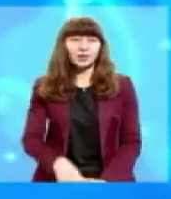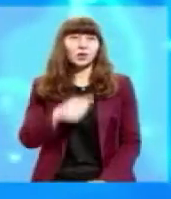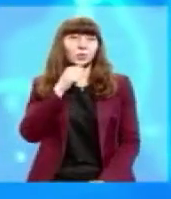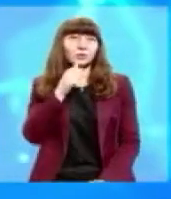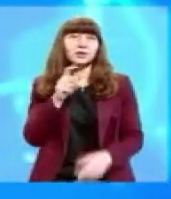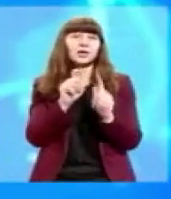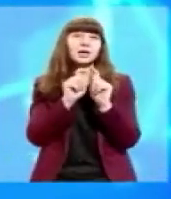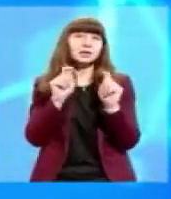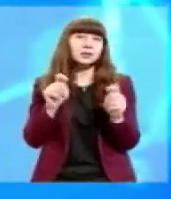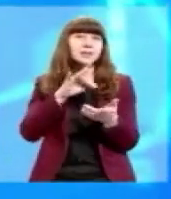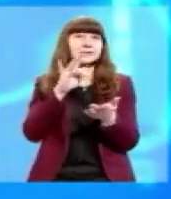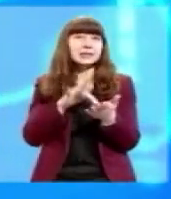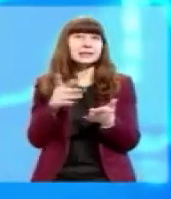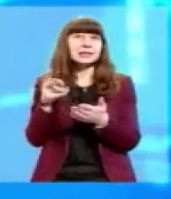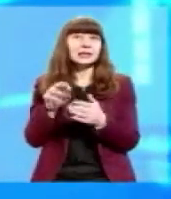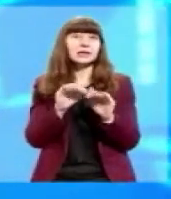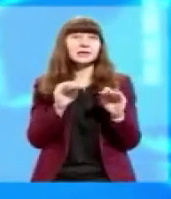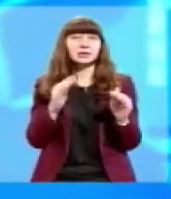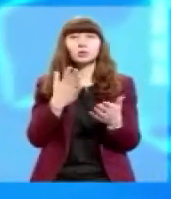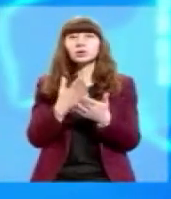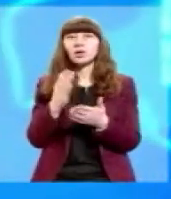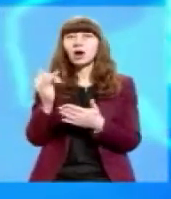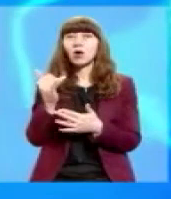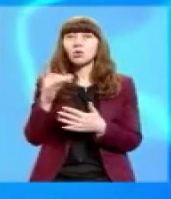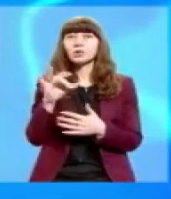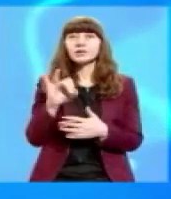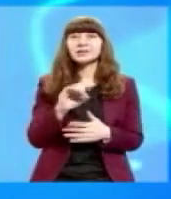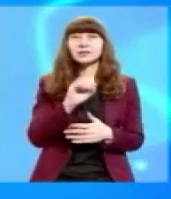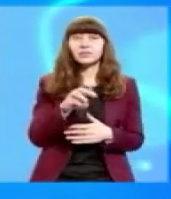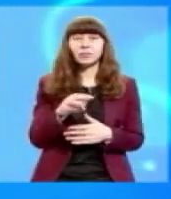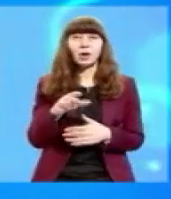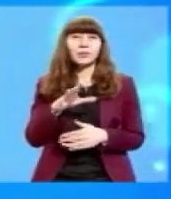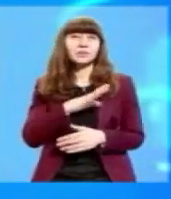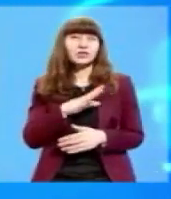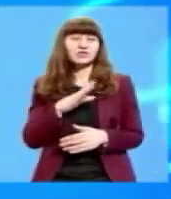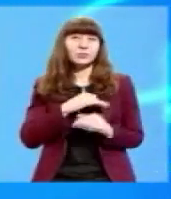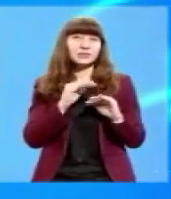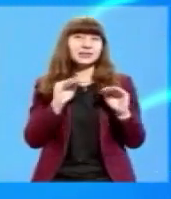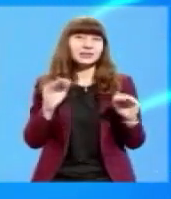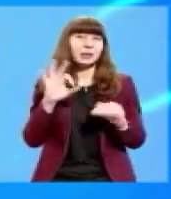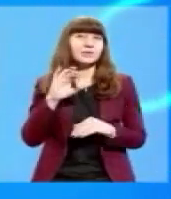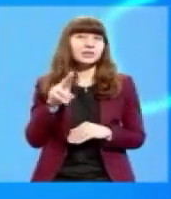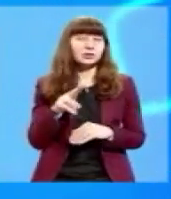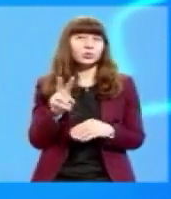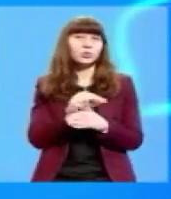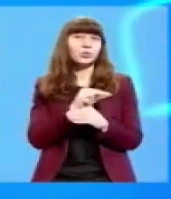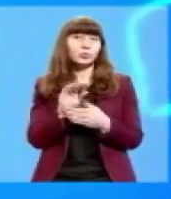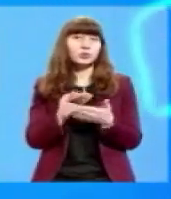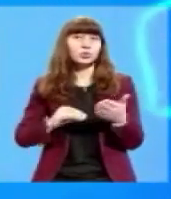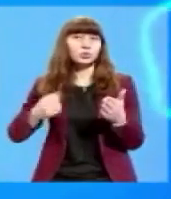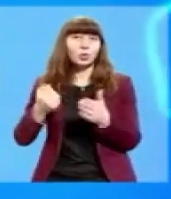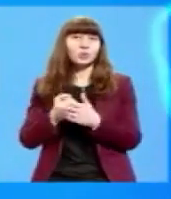В Кустанае откроют центр для детей с аутизмом в бывшем здании детского сада. Реконструкция продолжится до середины